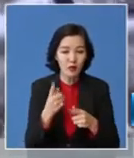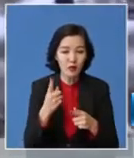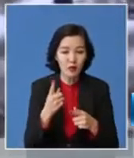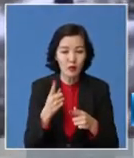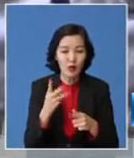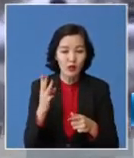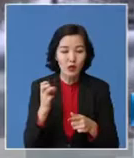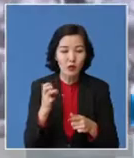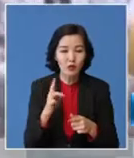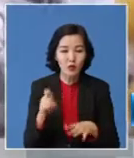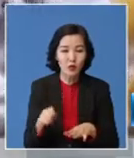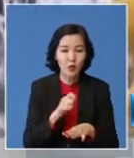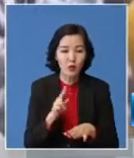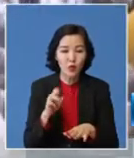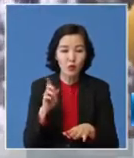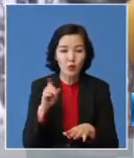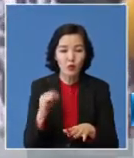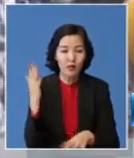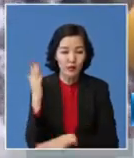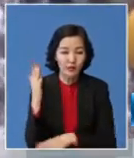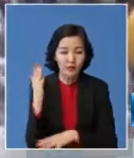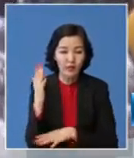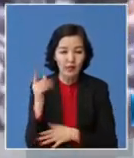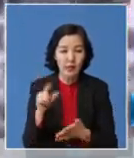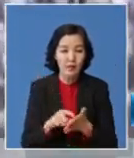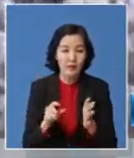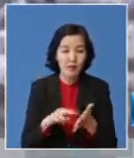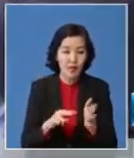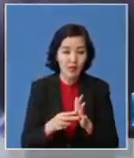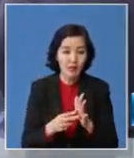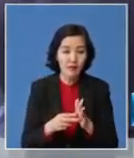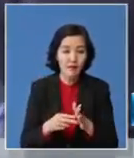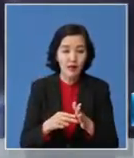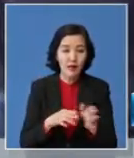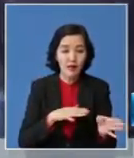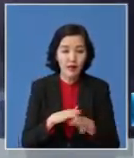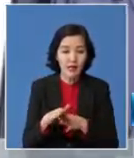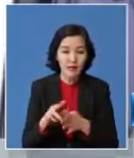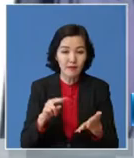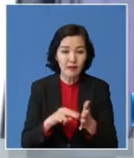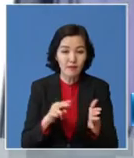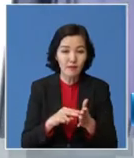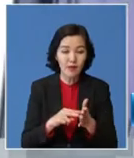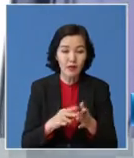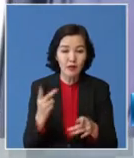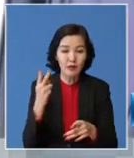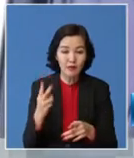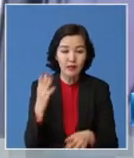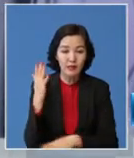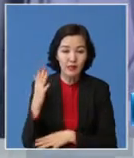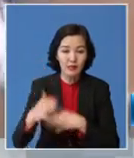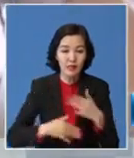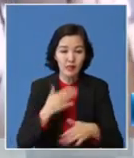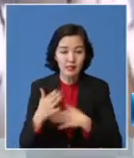порядка 300 кубов древесины. Теперь в планах бизнесмена реализовать проект по выращиванию хвойных пород деревьев и